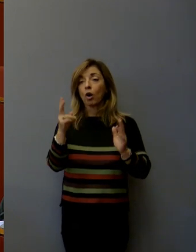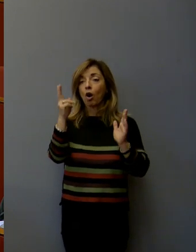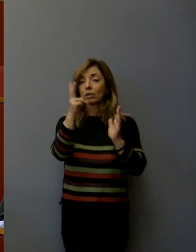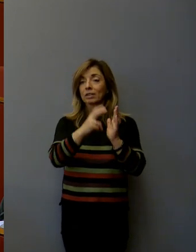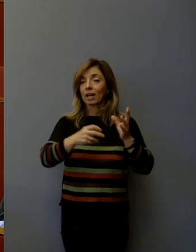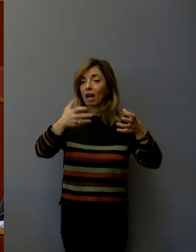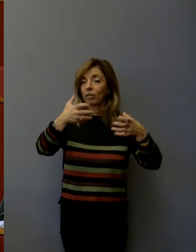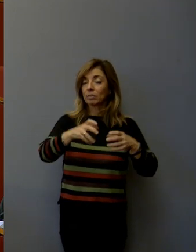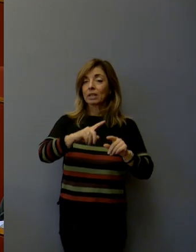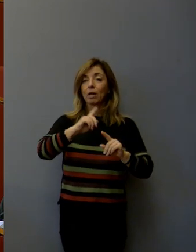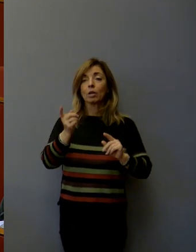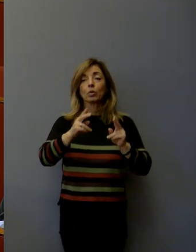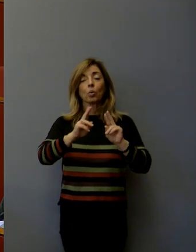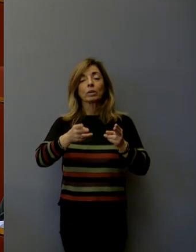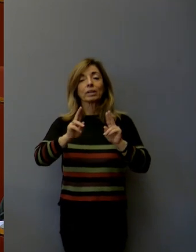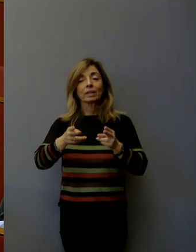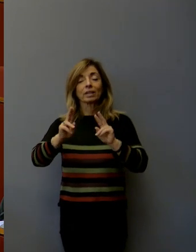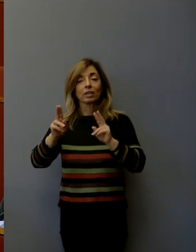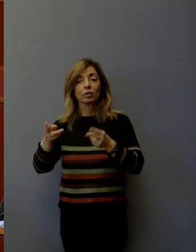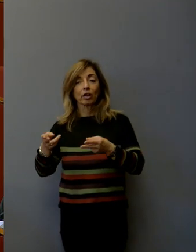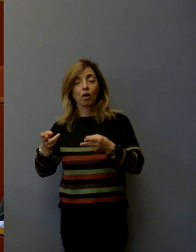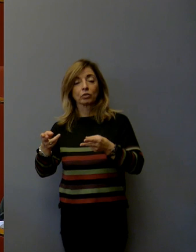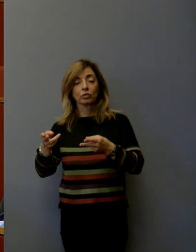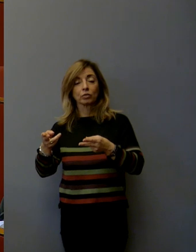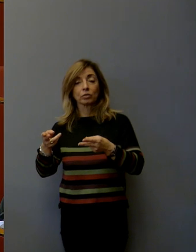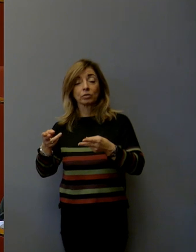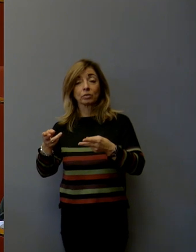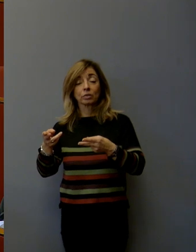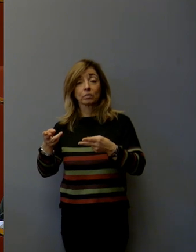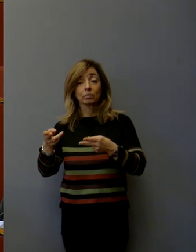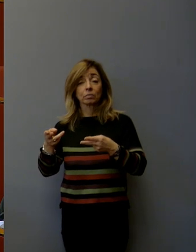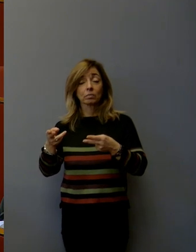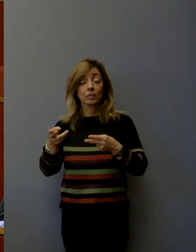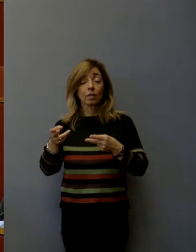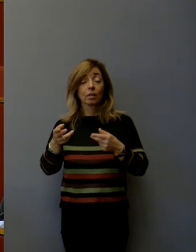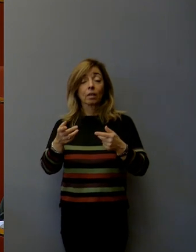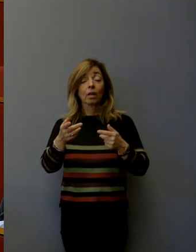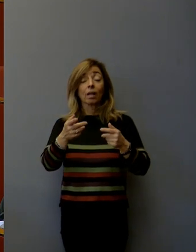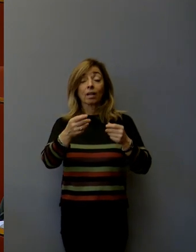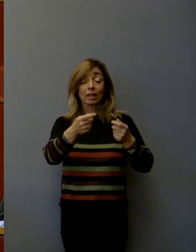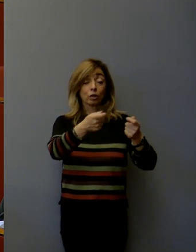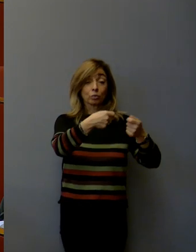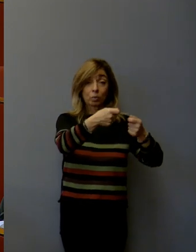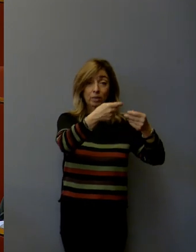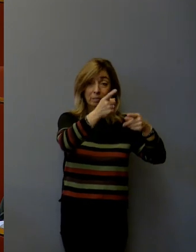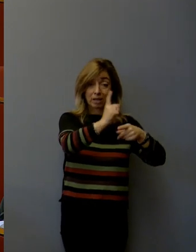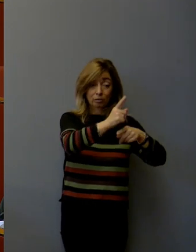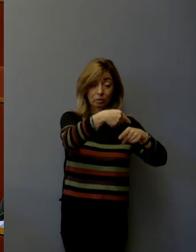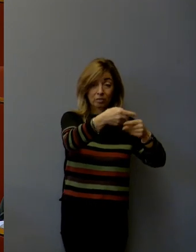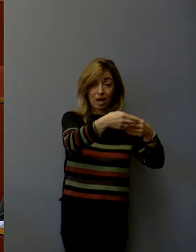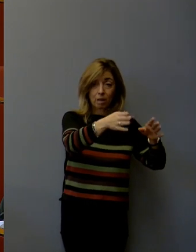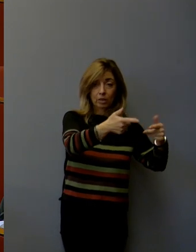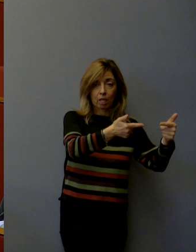commerciali e verranno travolti dalla grande distribuzione che aprirà a breve